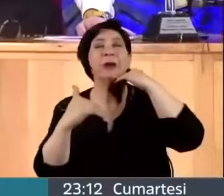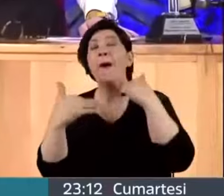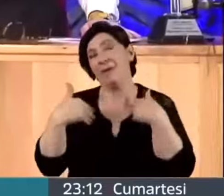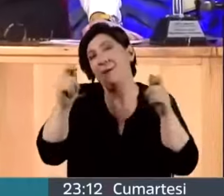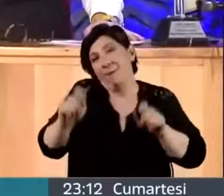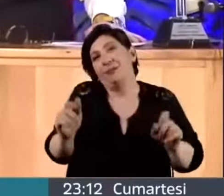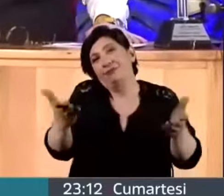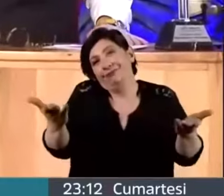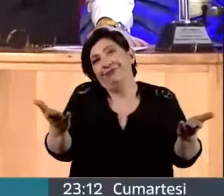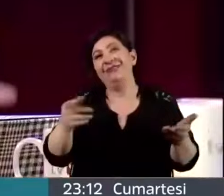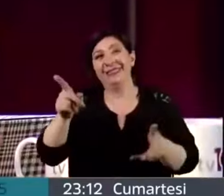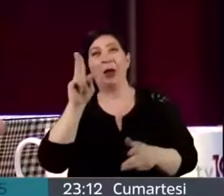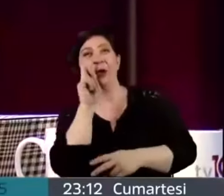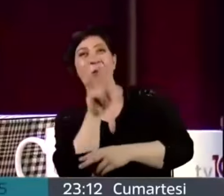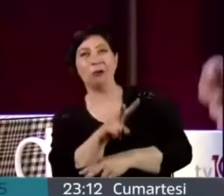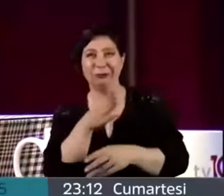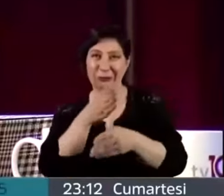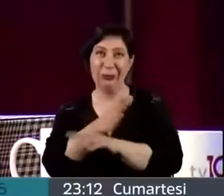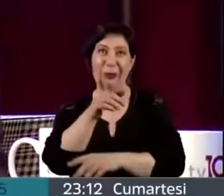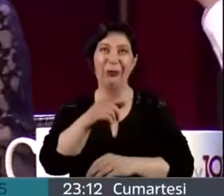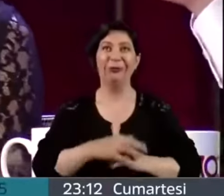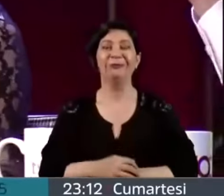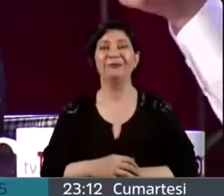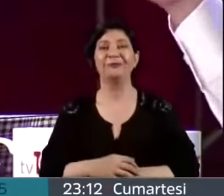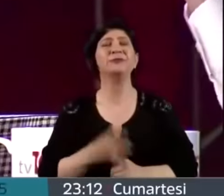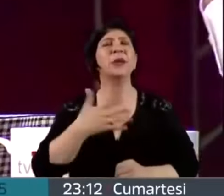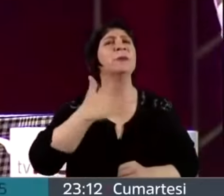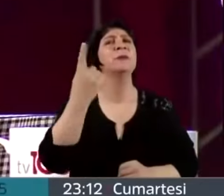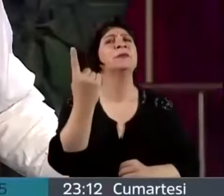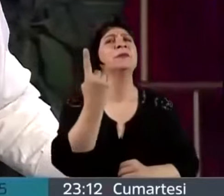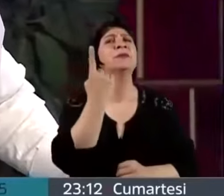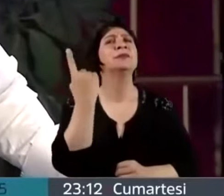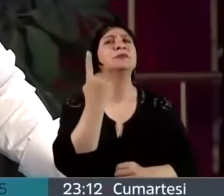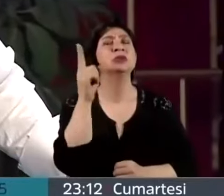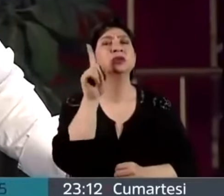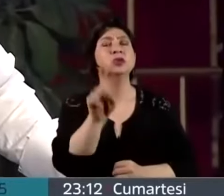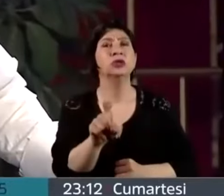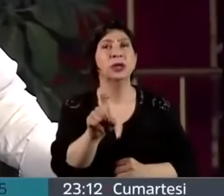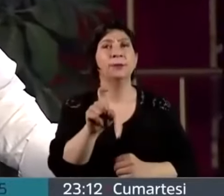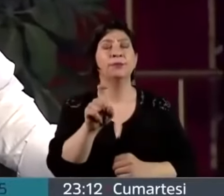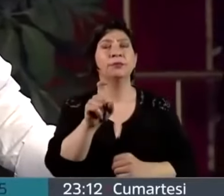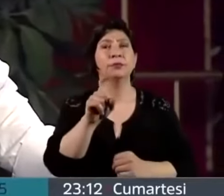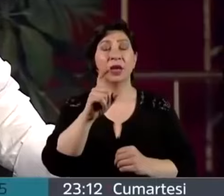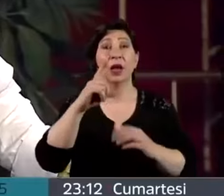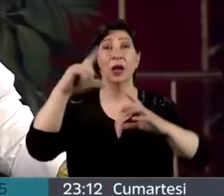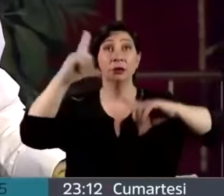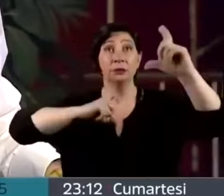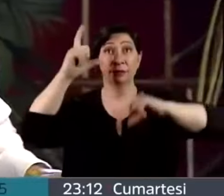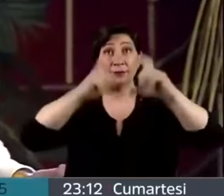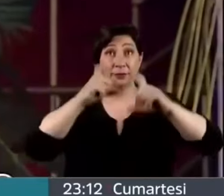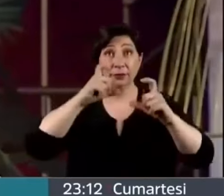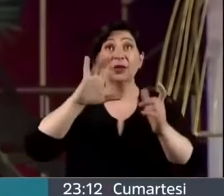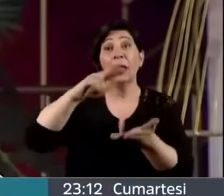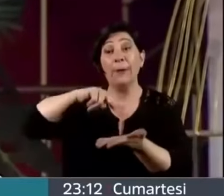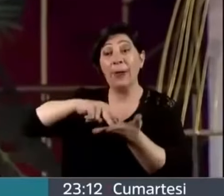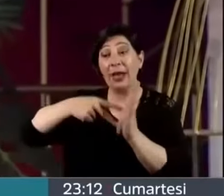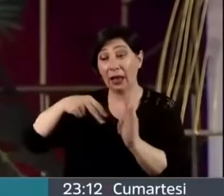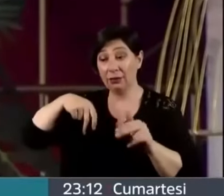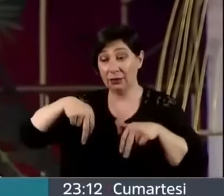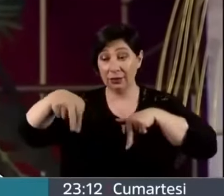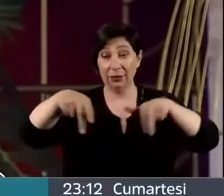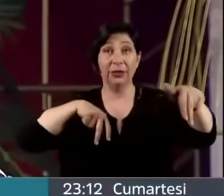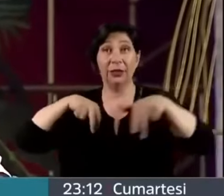çıktı ve siz de bunu gördünüz. Bir şey soracağım. Siz foto modellik de yaptınız ama podyum modelliği yani